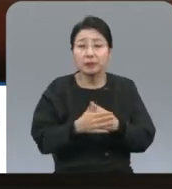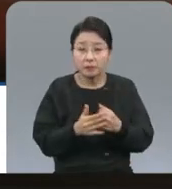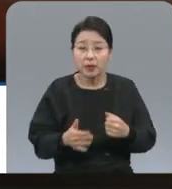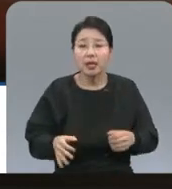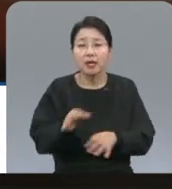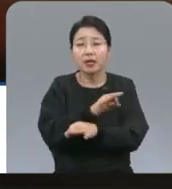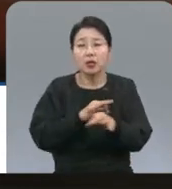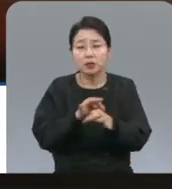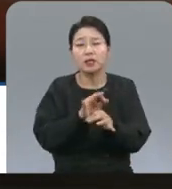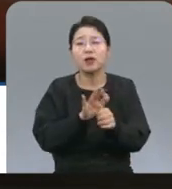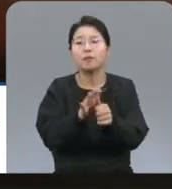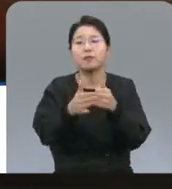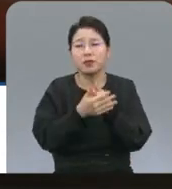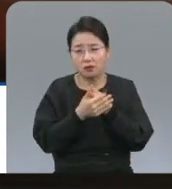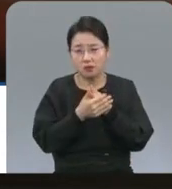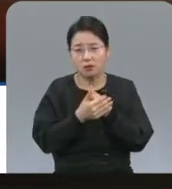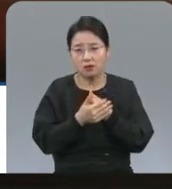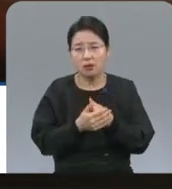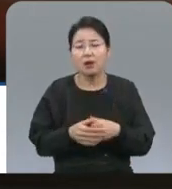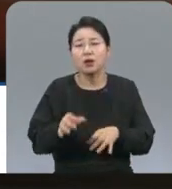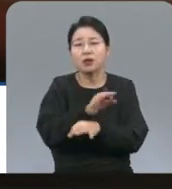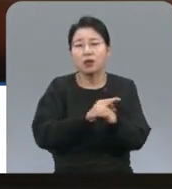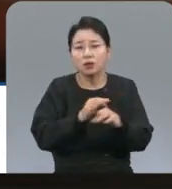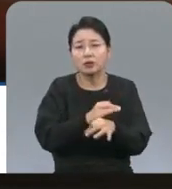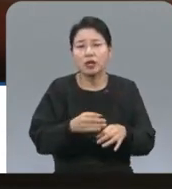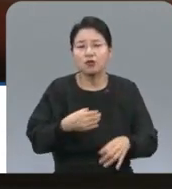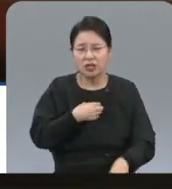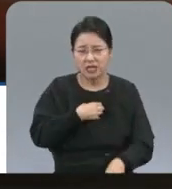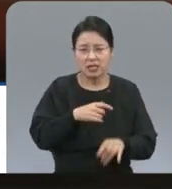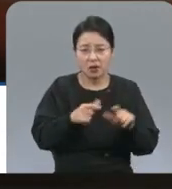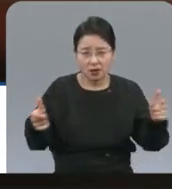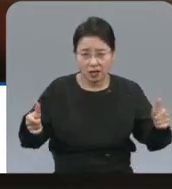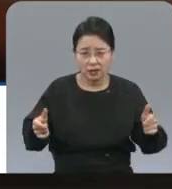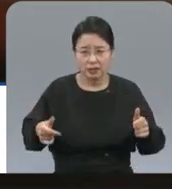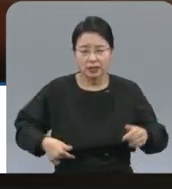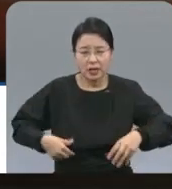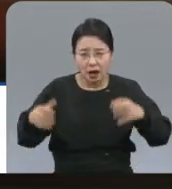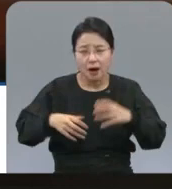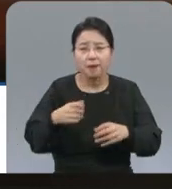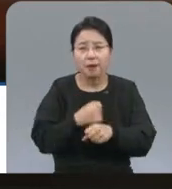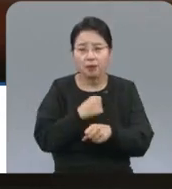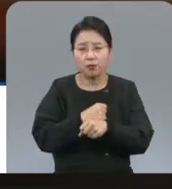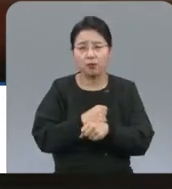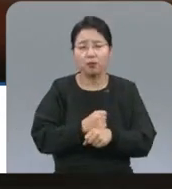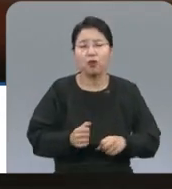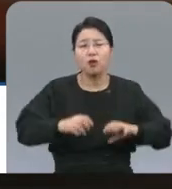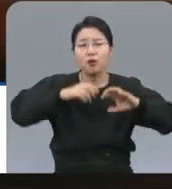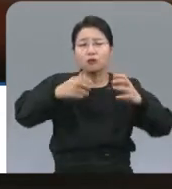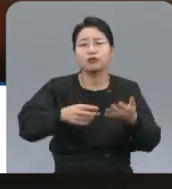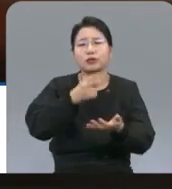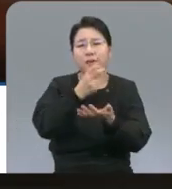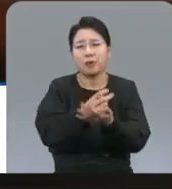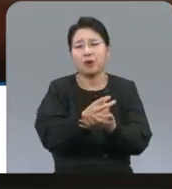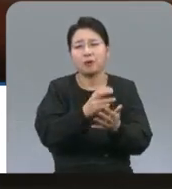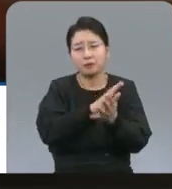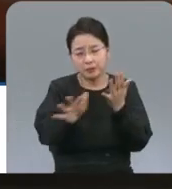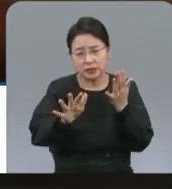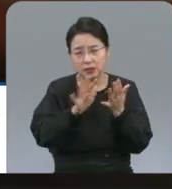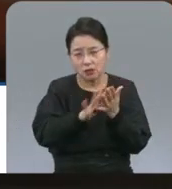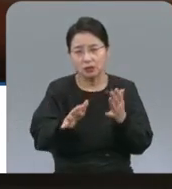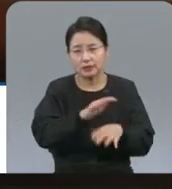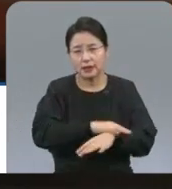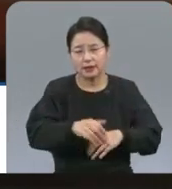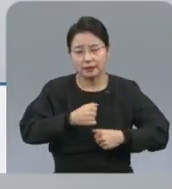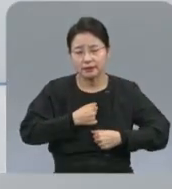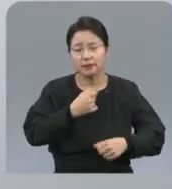了进一步增进战略伙伴关系的联合声明。尹锡悦表示，两国经济合作关系正以史无前